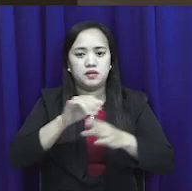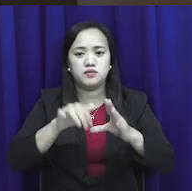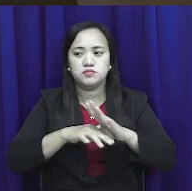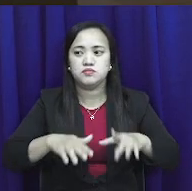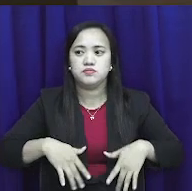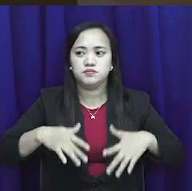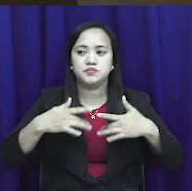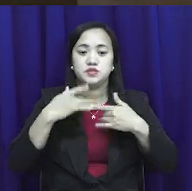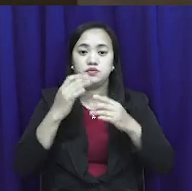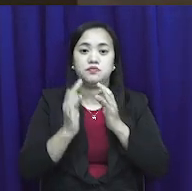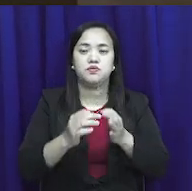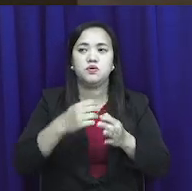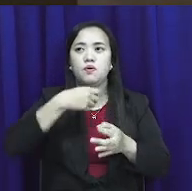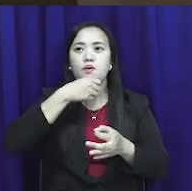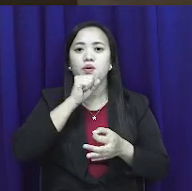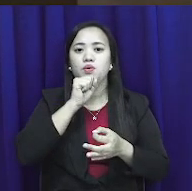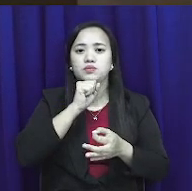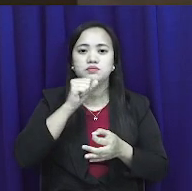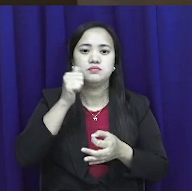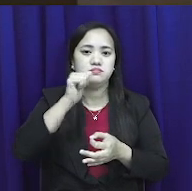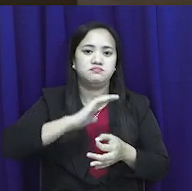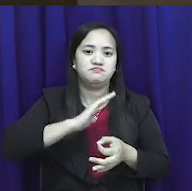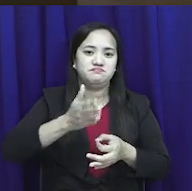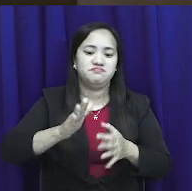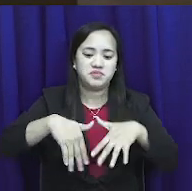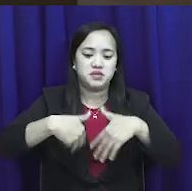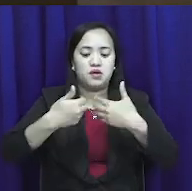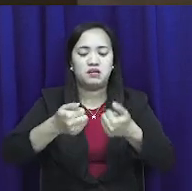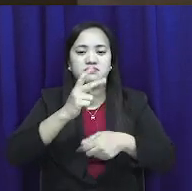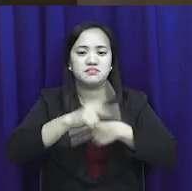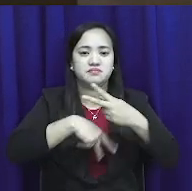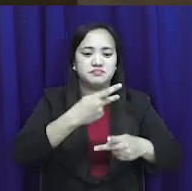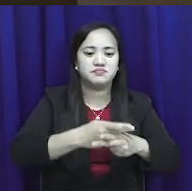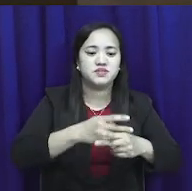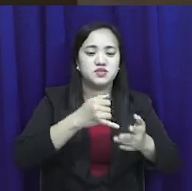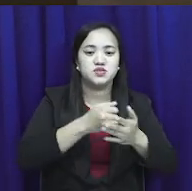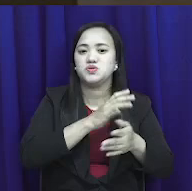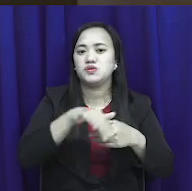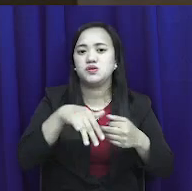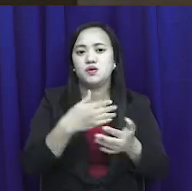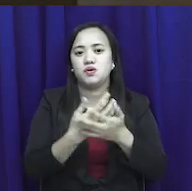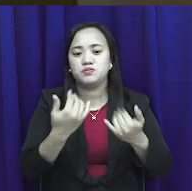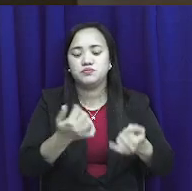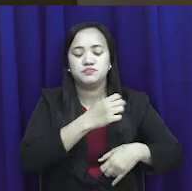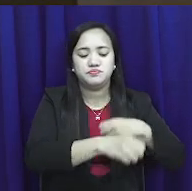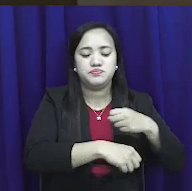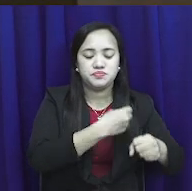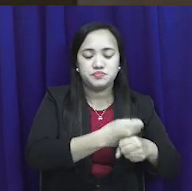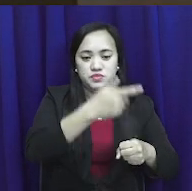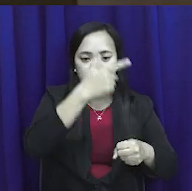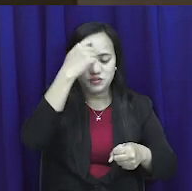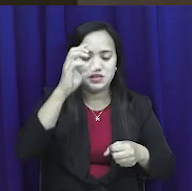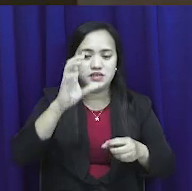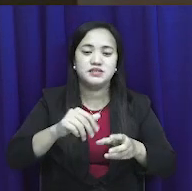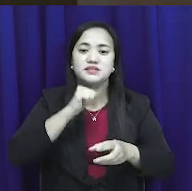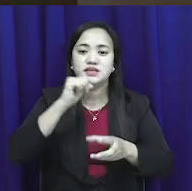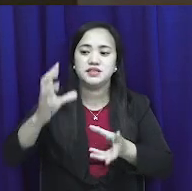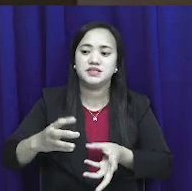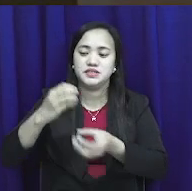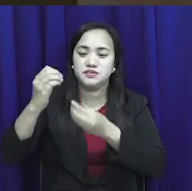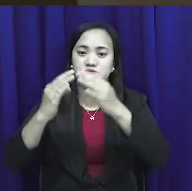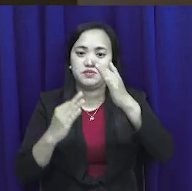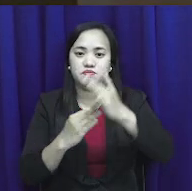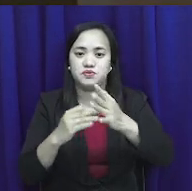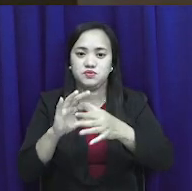magbuhay anong buhay meron ka totoo baka sufferings dahil hindi mo nap punlaan na bigyan ng magandang pundasyon na iyong